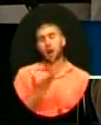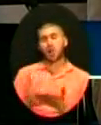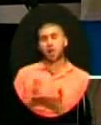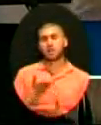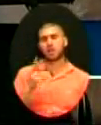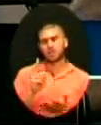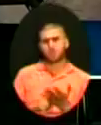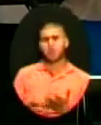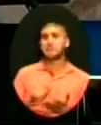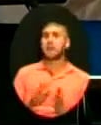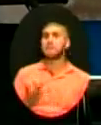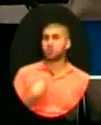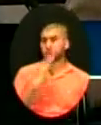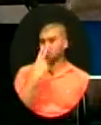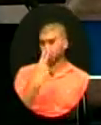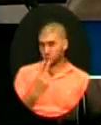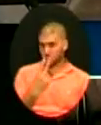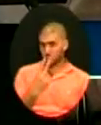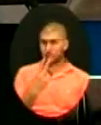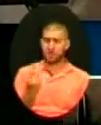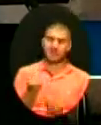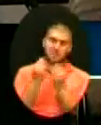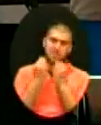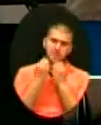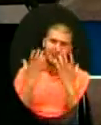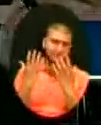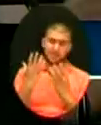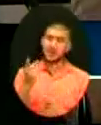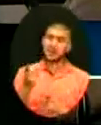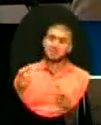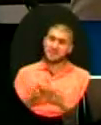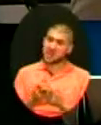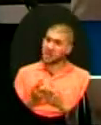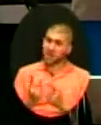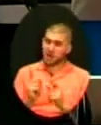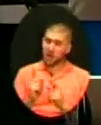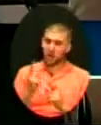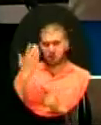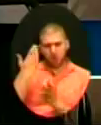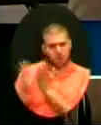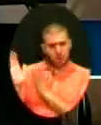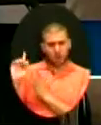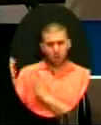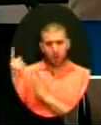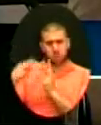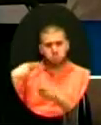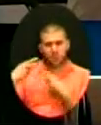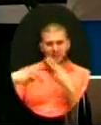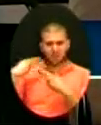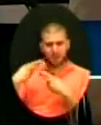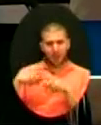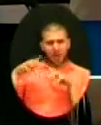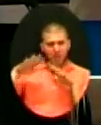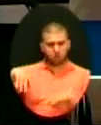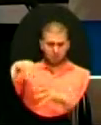נכונה, מכיוון שמה שאנחנו רואים זה דברים מדהימים. המפלגה הזאת לא השתחררה מכל המוטיבים האנטישמיים